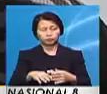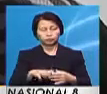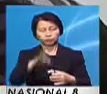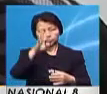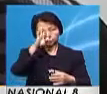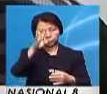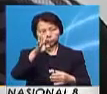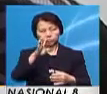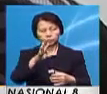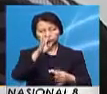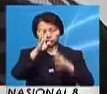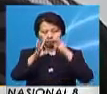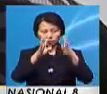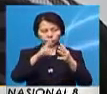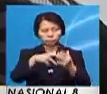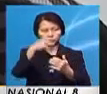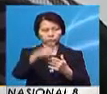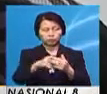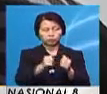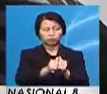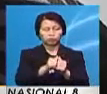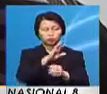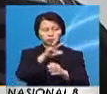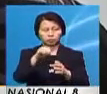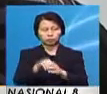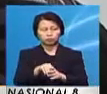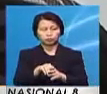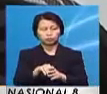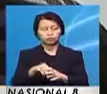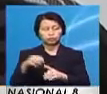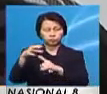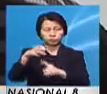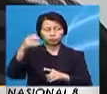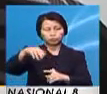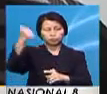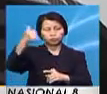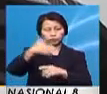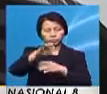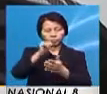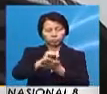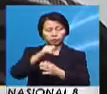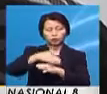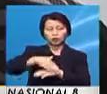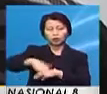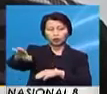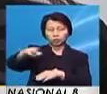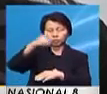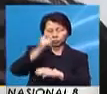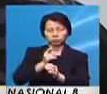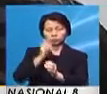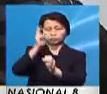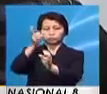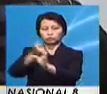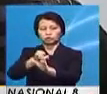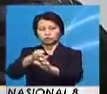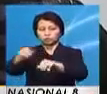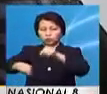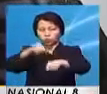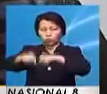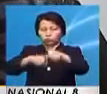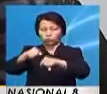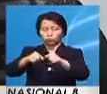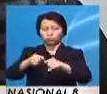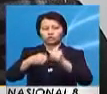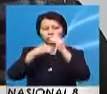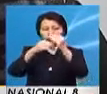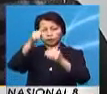akan masuk ke dalam training camp dan national championship. Dan lepas itu kita akan hantar mereka untuk menyertai perlumbaan di peringkat